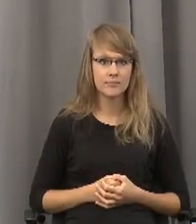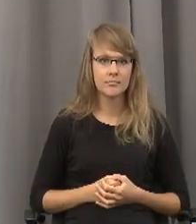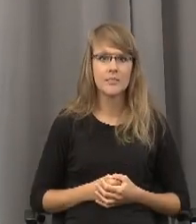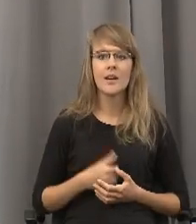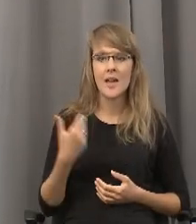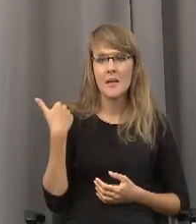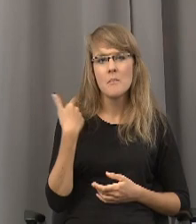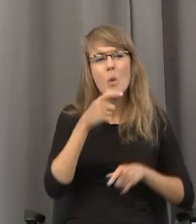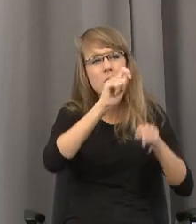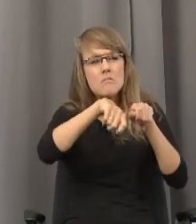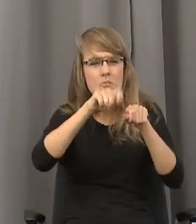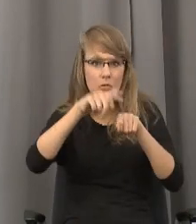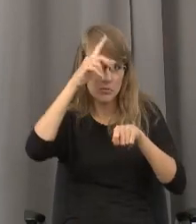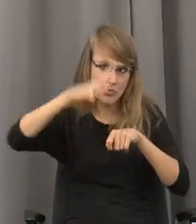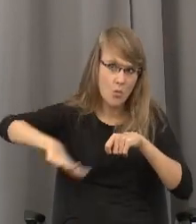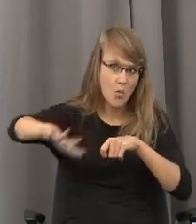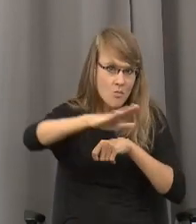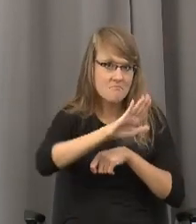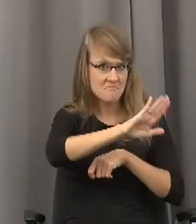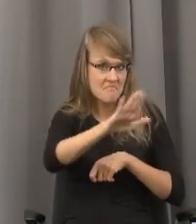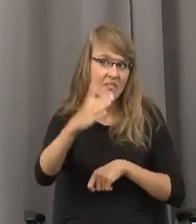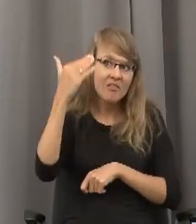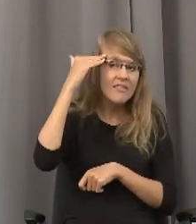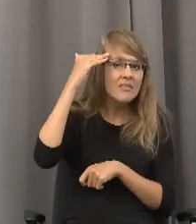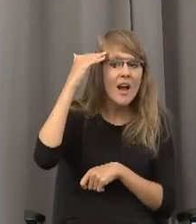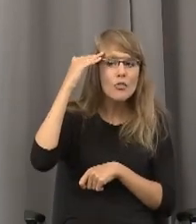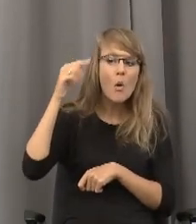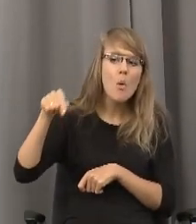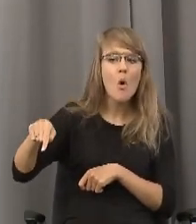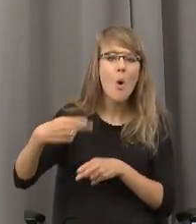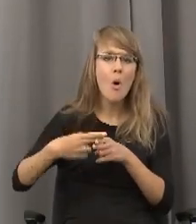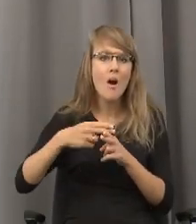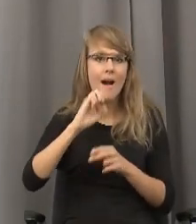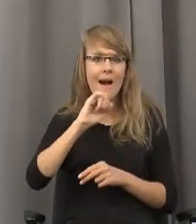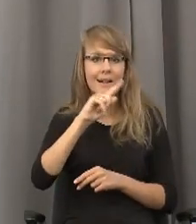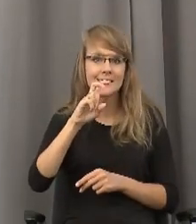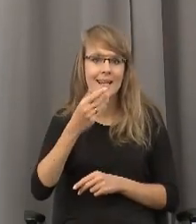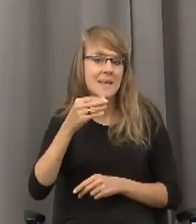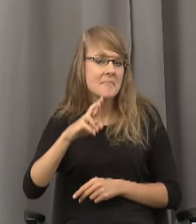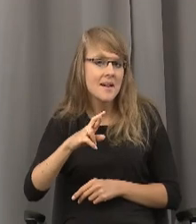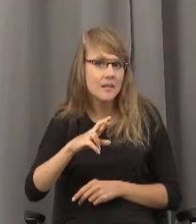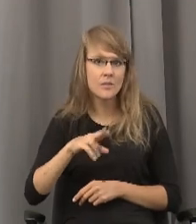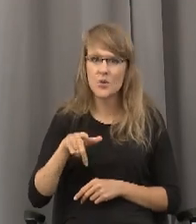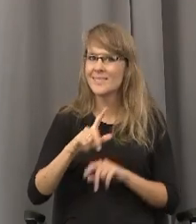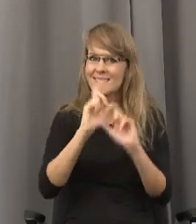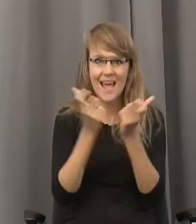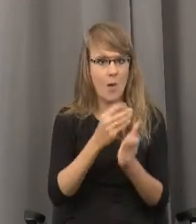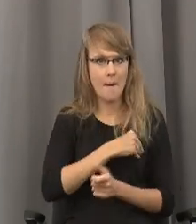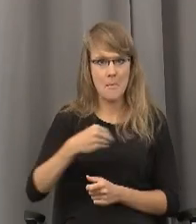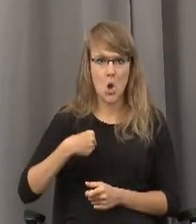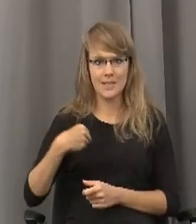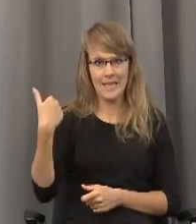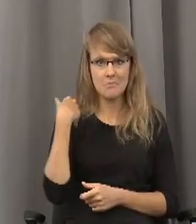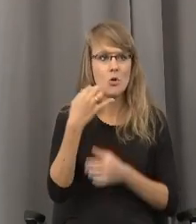badanie świadomości społecznej dotyczącej choroby Alzheimera. Badania były robione w całej Polsce i